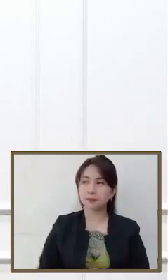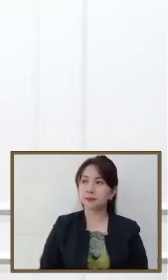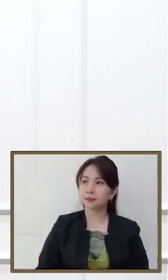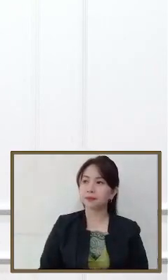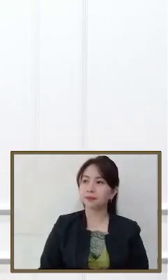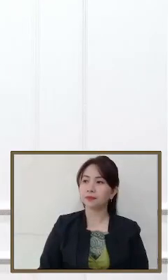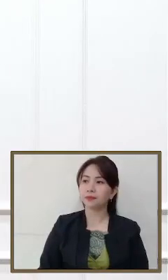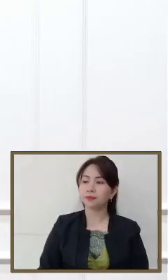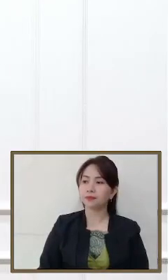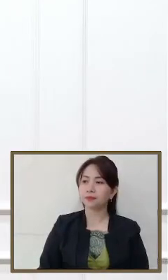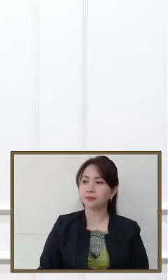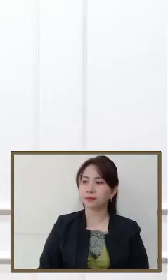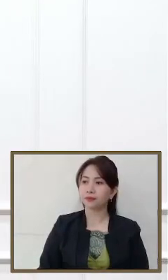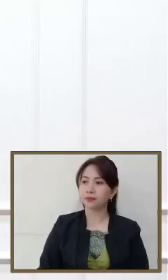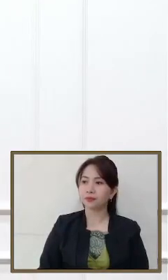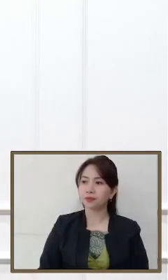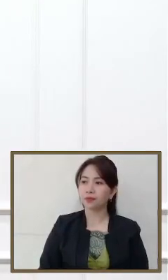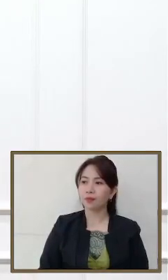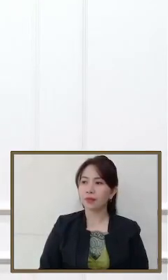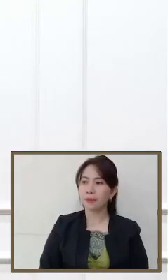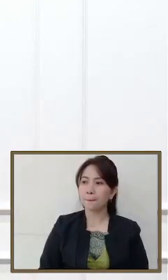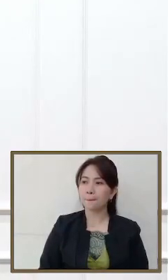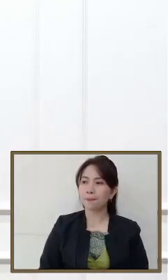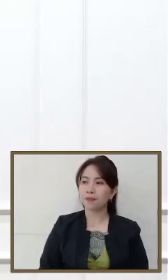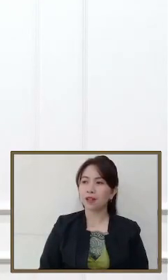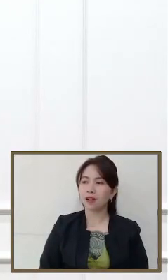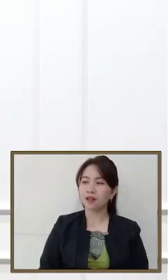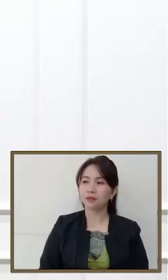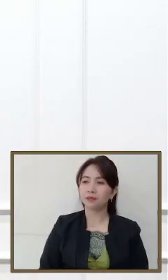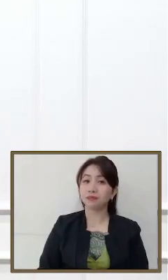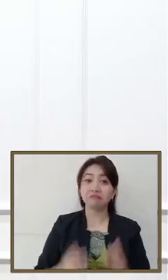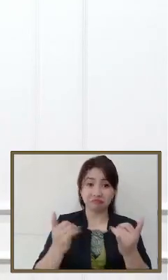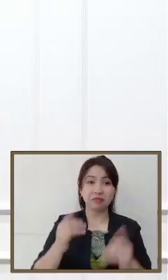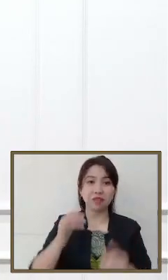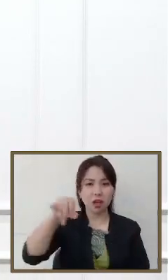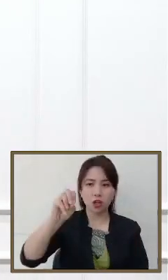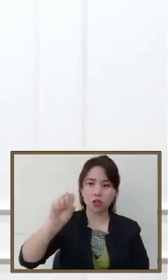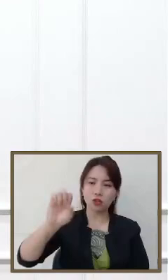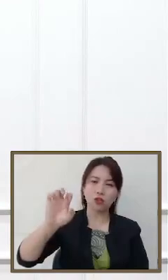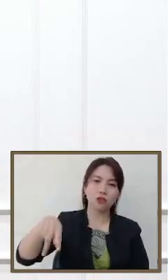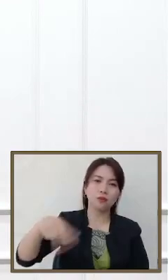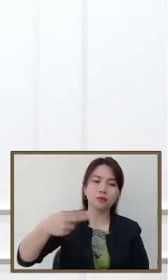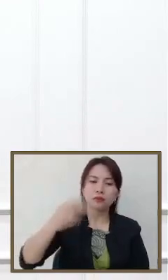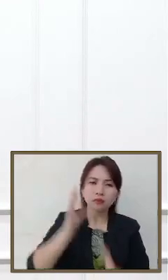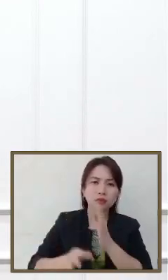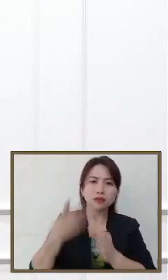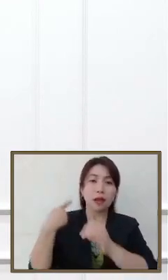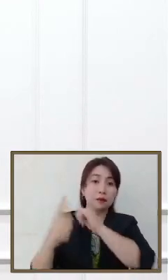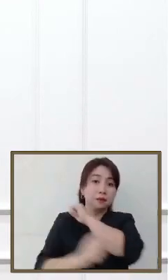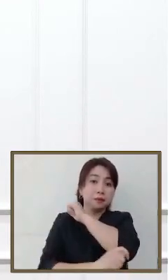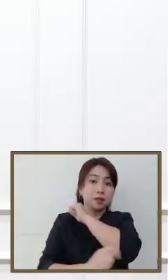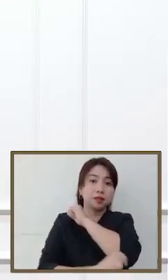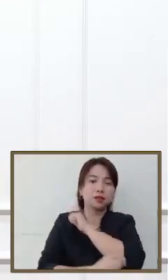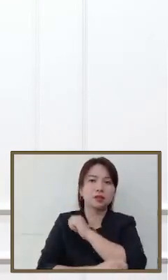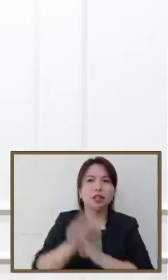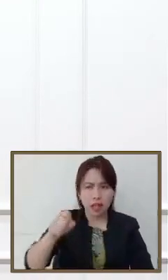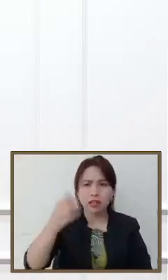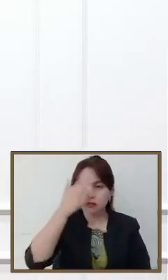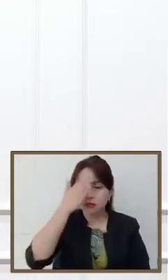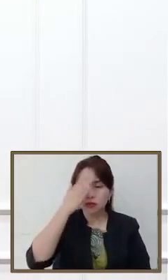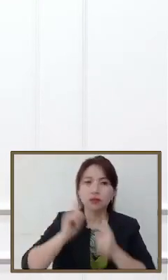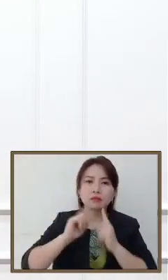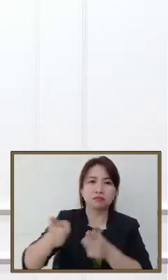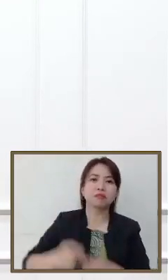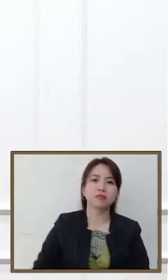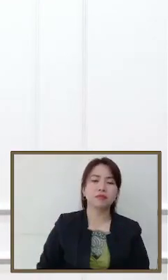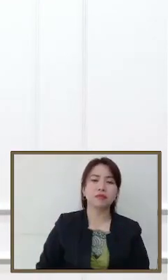automatic eh p may temptation alam kaagad ni Joseph ang response he refuse pinakita niyang I am not willing to